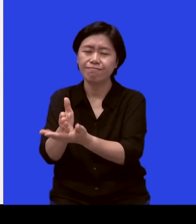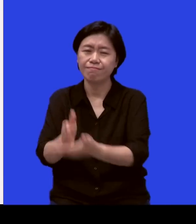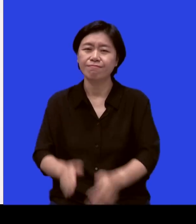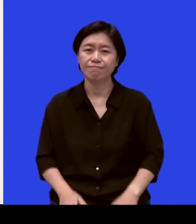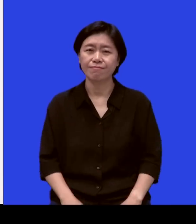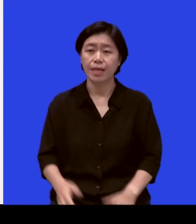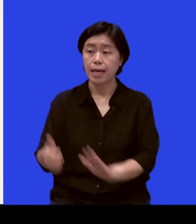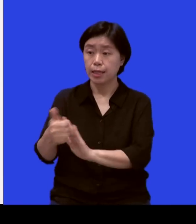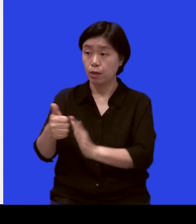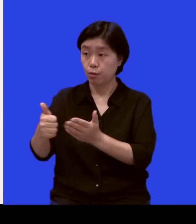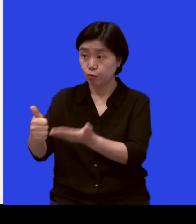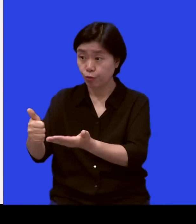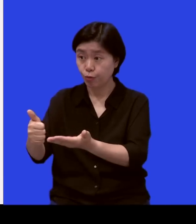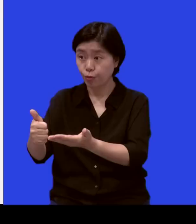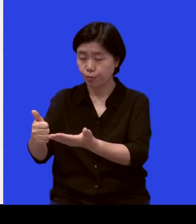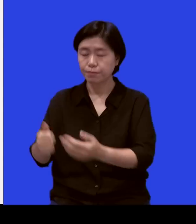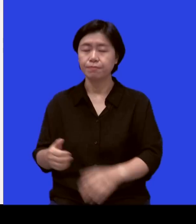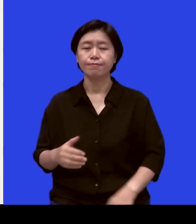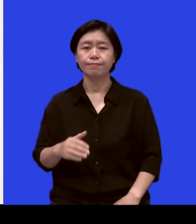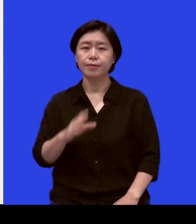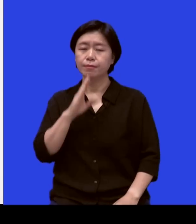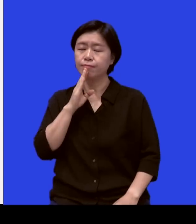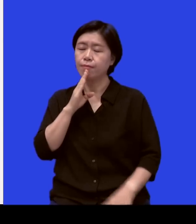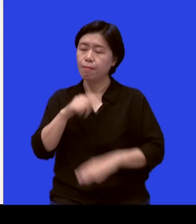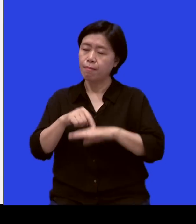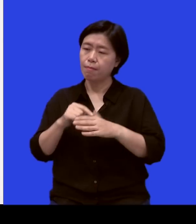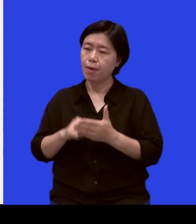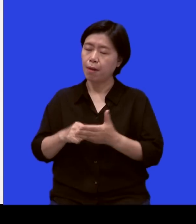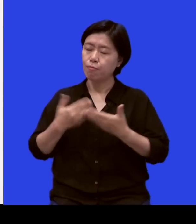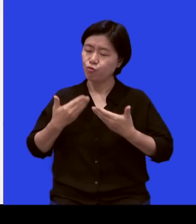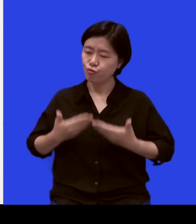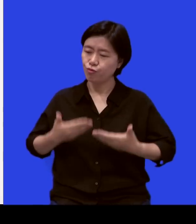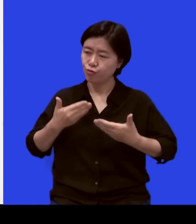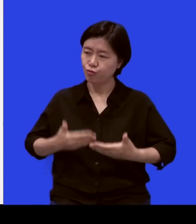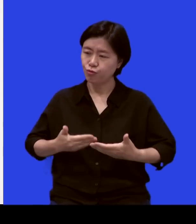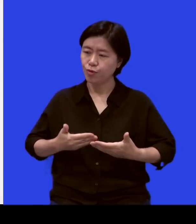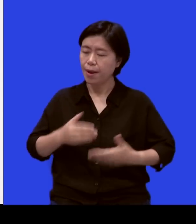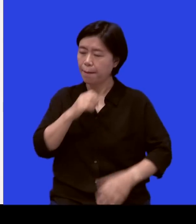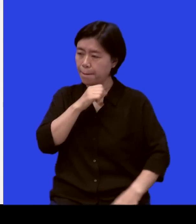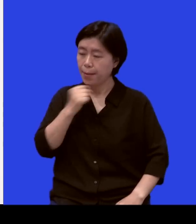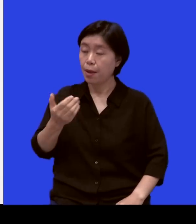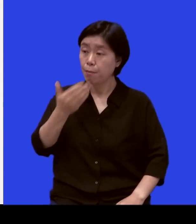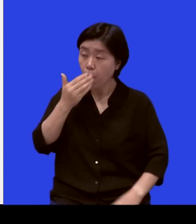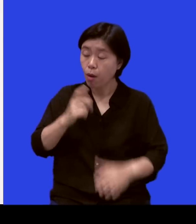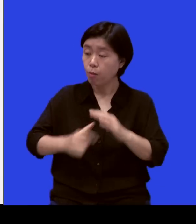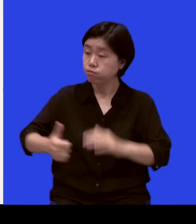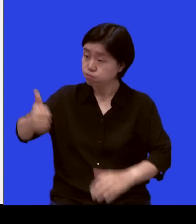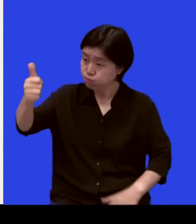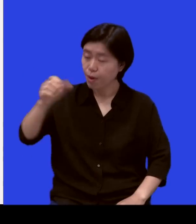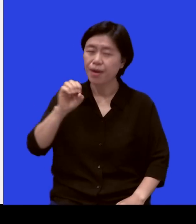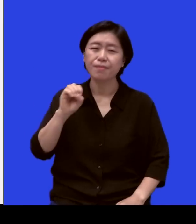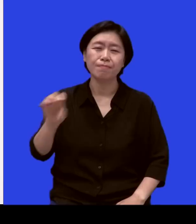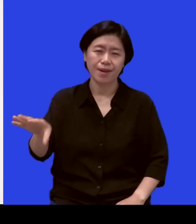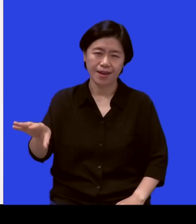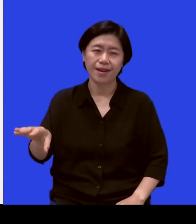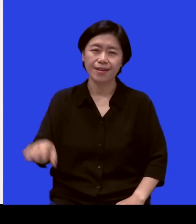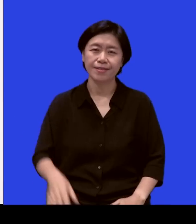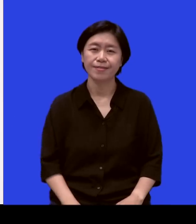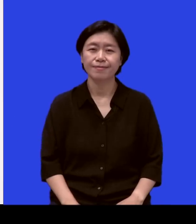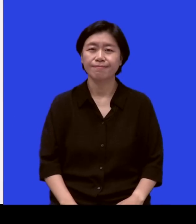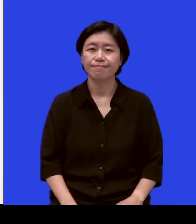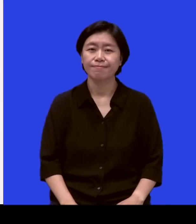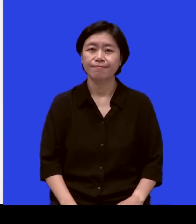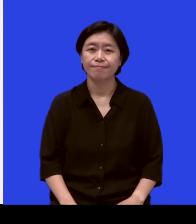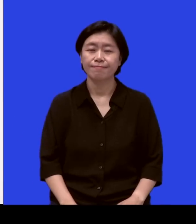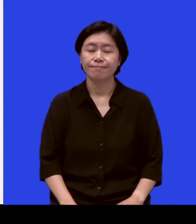대접으로 알고 받아야 그게 서로가 좋은 거지. 뭐 죄 지은 사람처럼 그냥 막 후딱 먹고 가면 대접하는 사람도 기분이